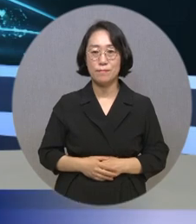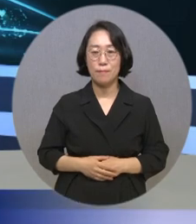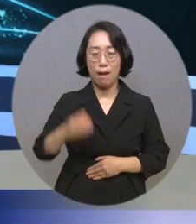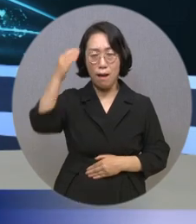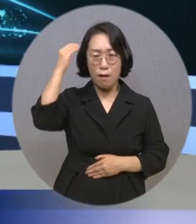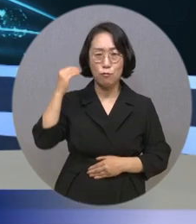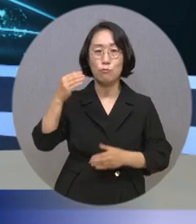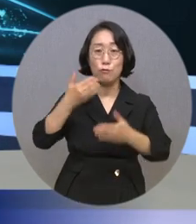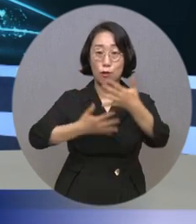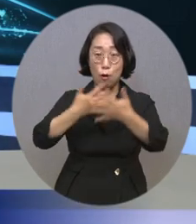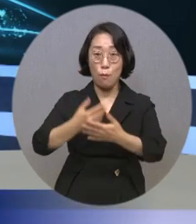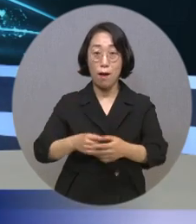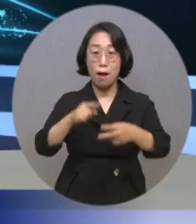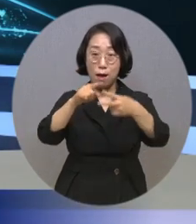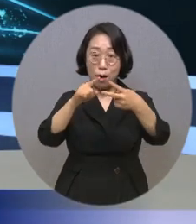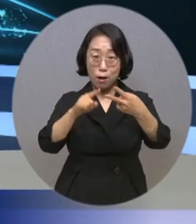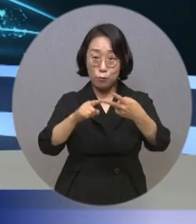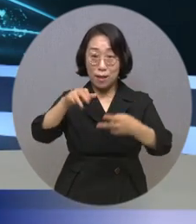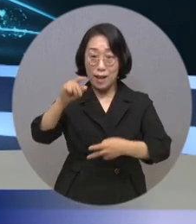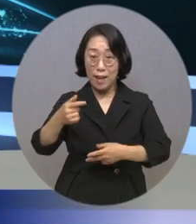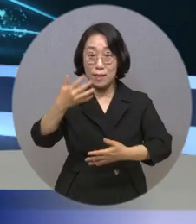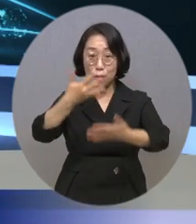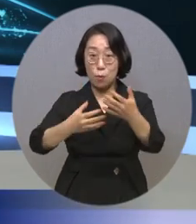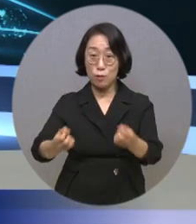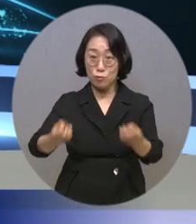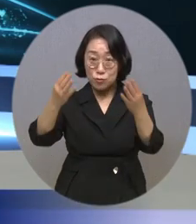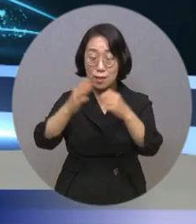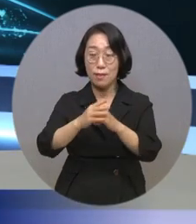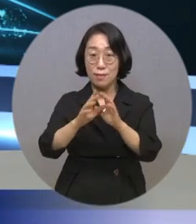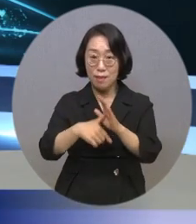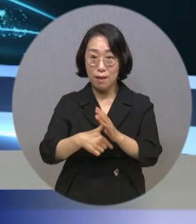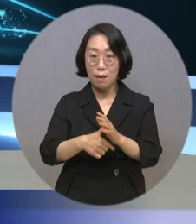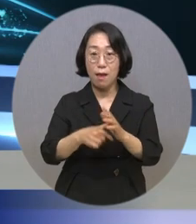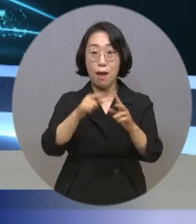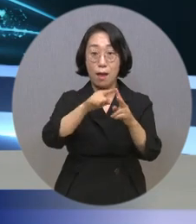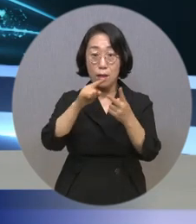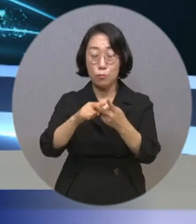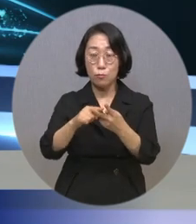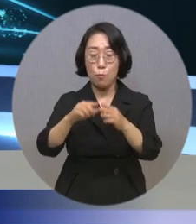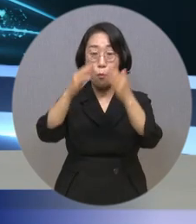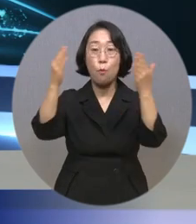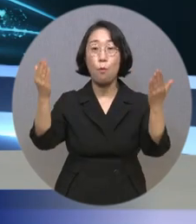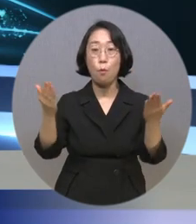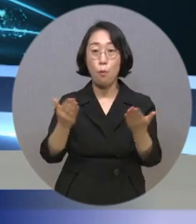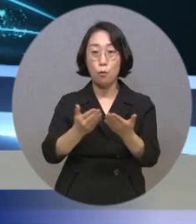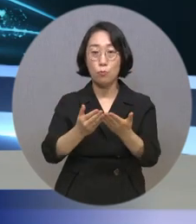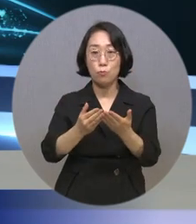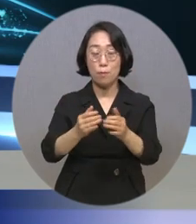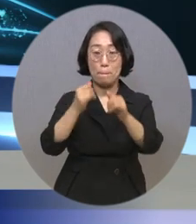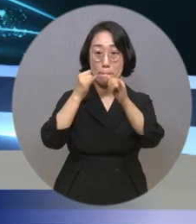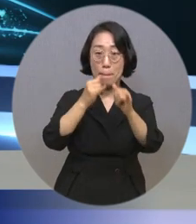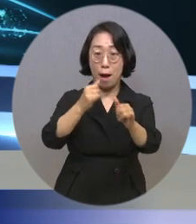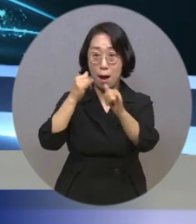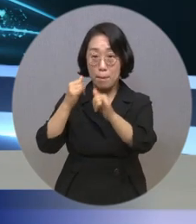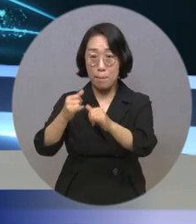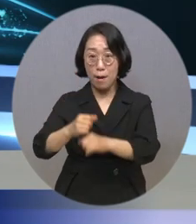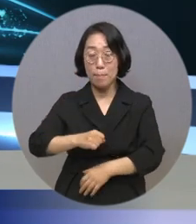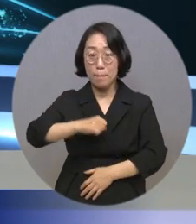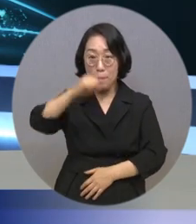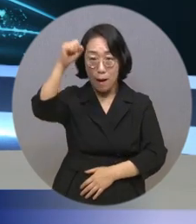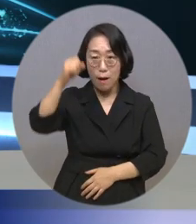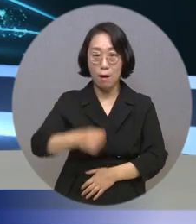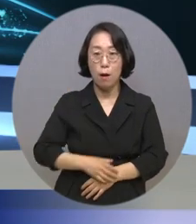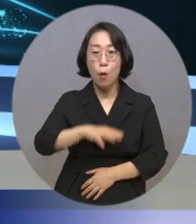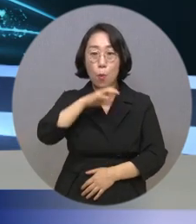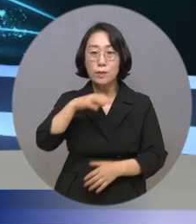한국 영화 두 편이 칸 영화제 경쟁 부문에서 최초로 동시 수상하는 쾌거를 이루고 오징어 게임과